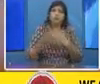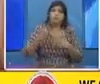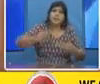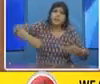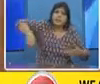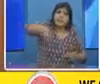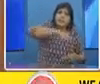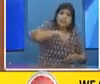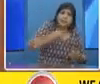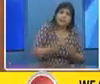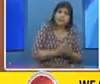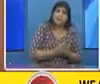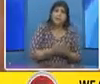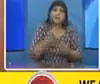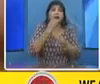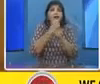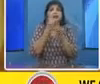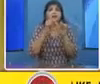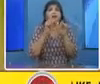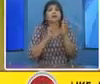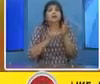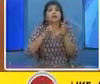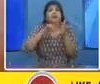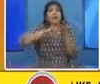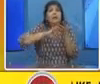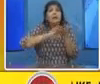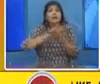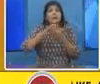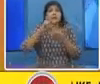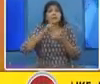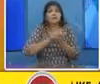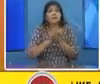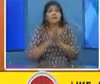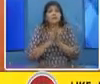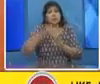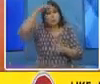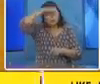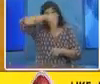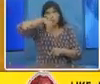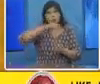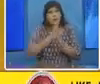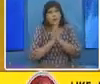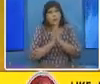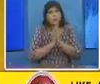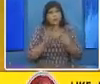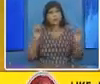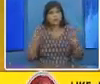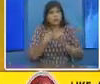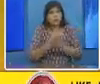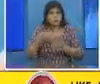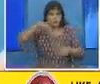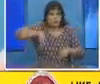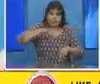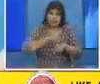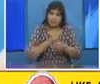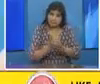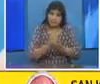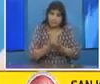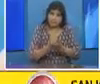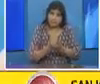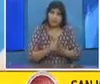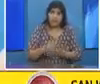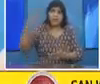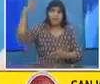स्थानों पर गणेश चतुर्थी को लेकर तैयारियां शुरू होने जा रही क्या इस बार हम प्रयास कर सकते हैं कि